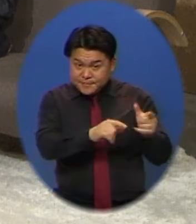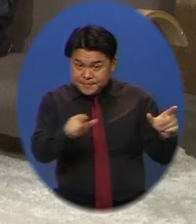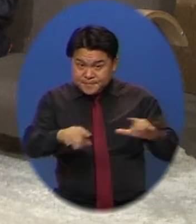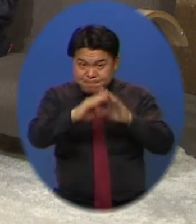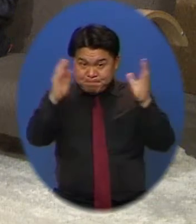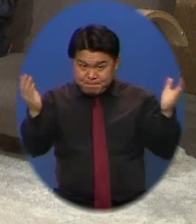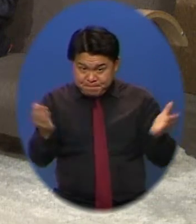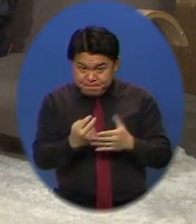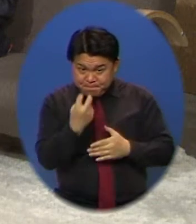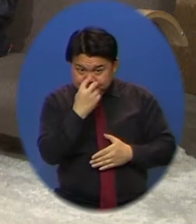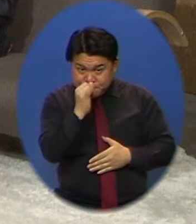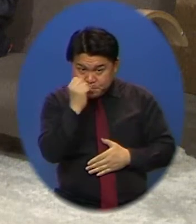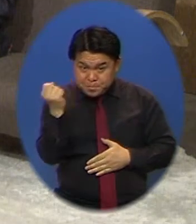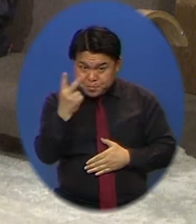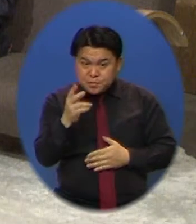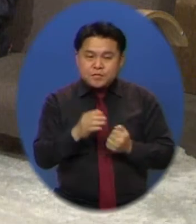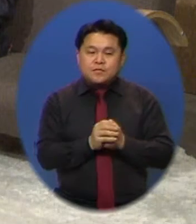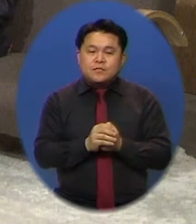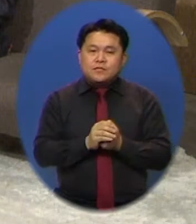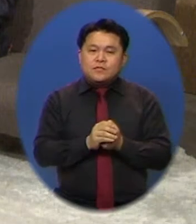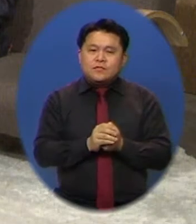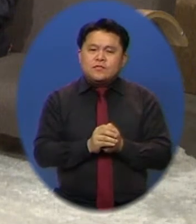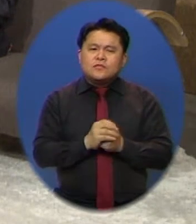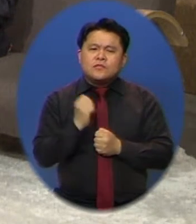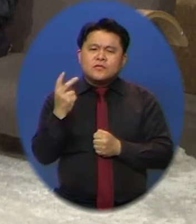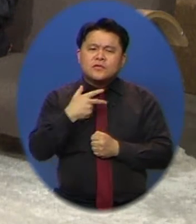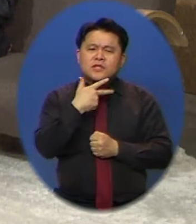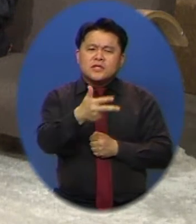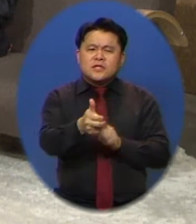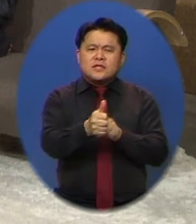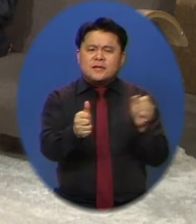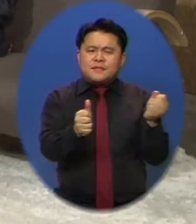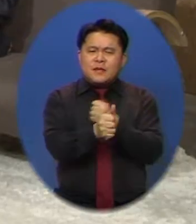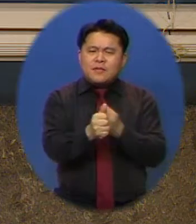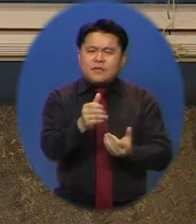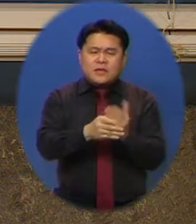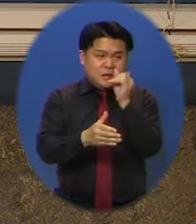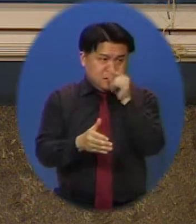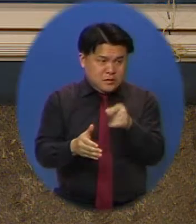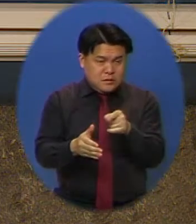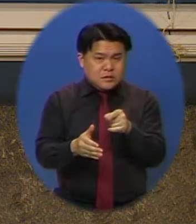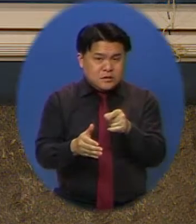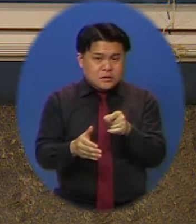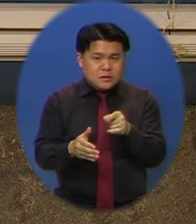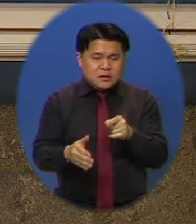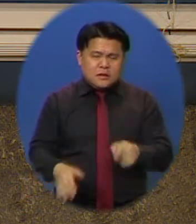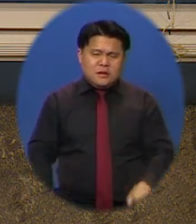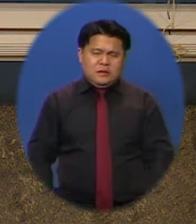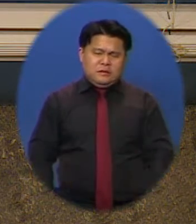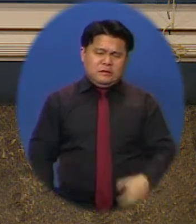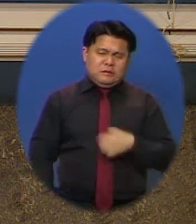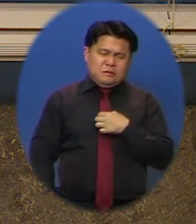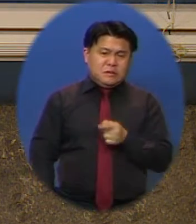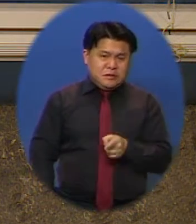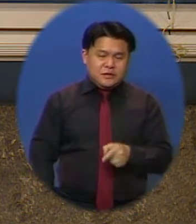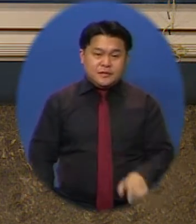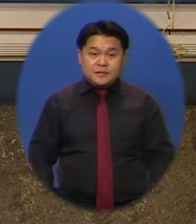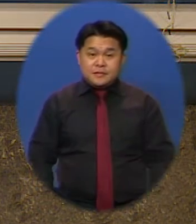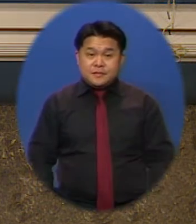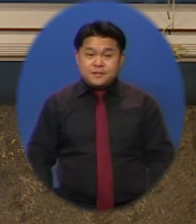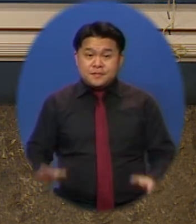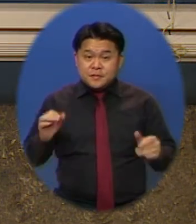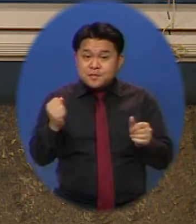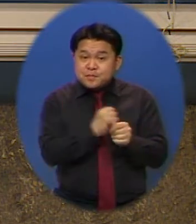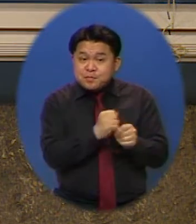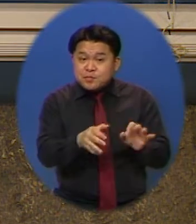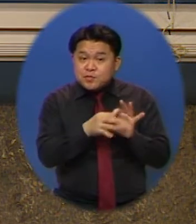학생들 그리고 그 이후로 또 나온 게 7살 남학생 남자 어린이 학대 사건이 있었잖아요. 이렇게